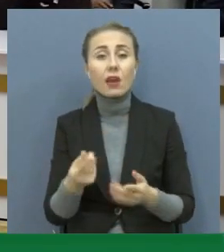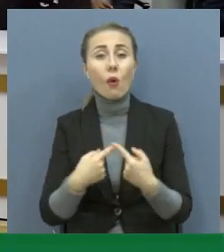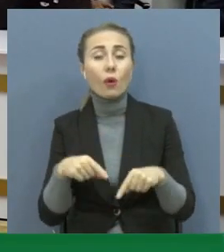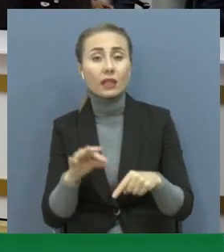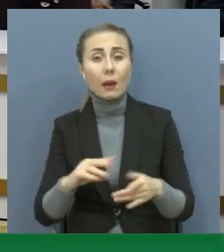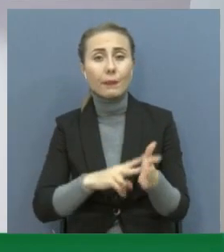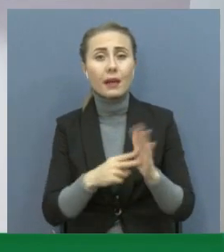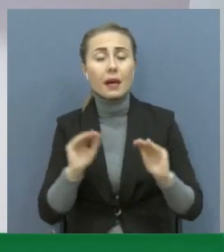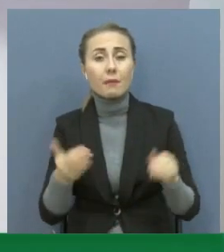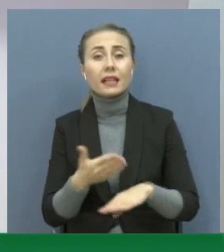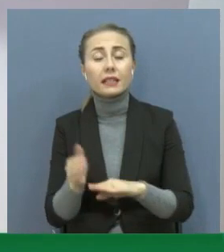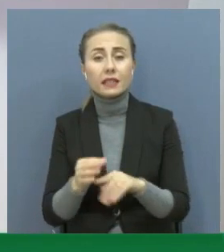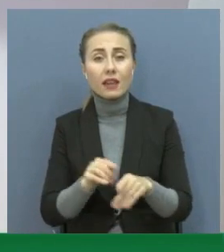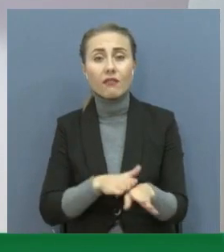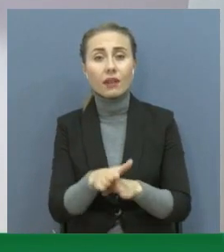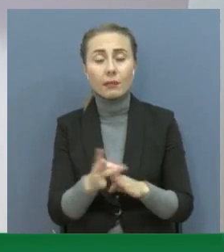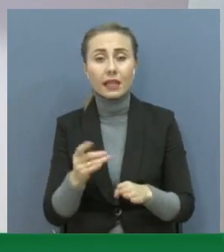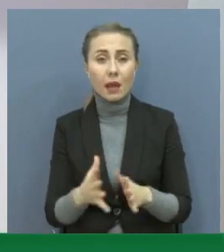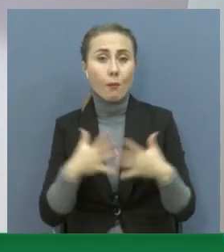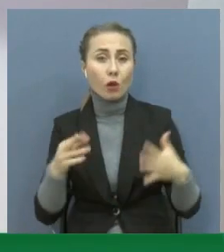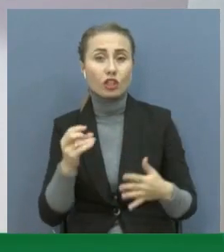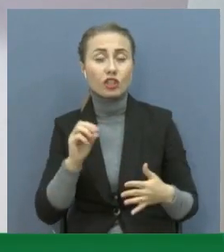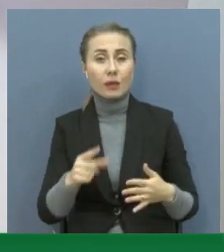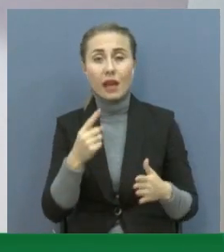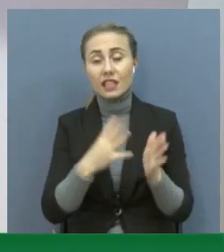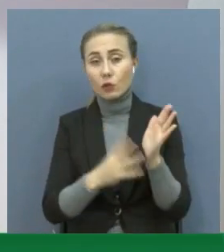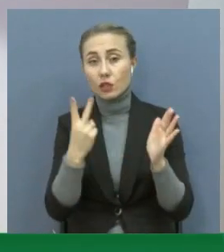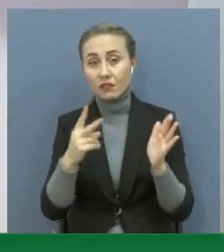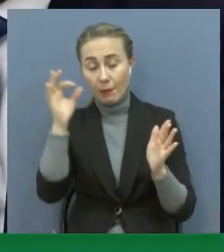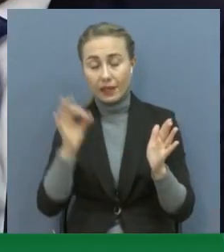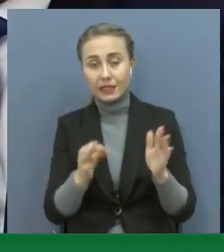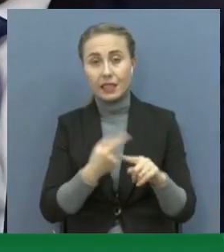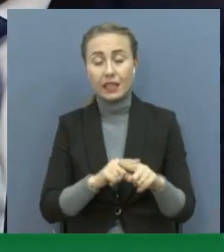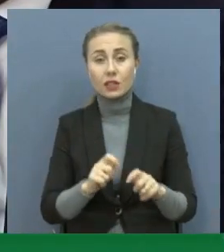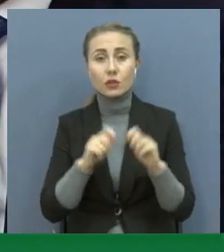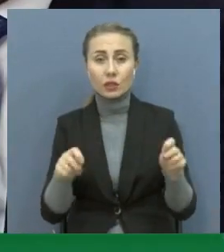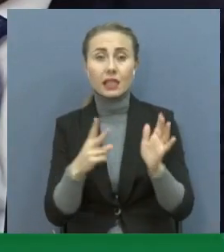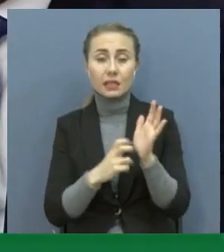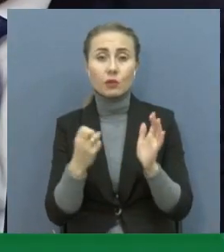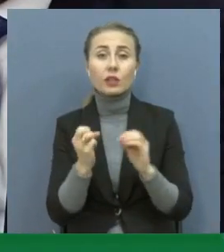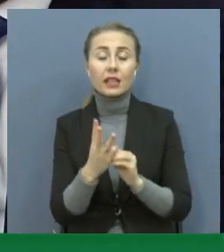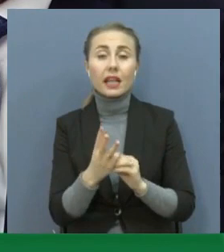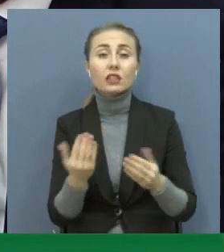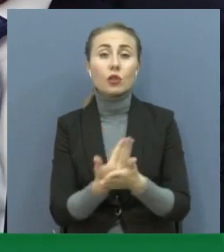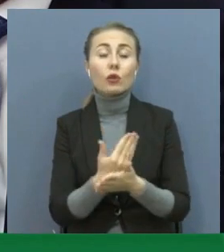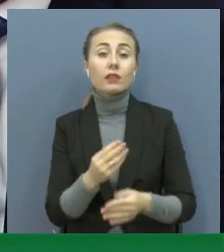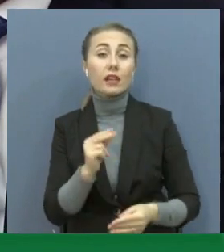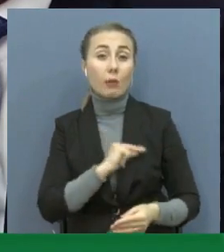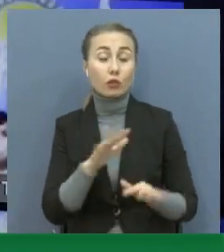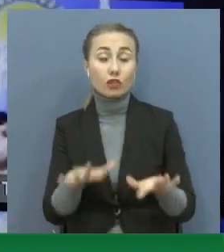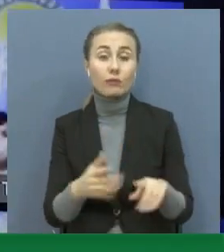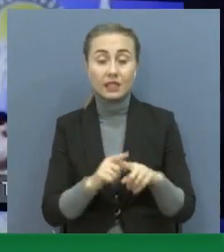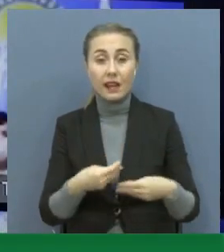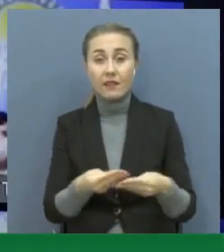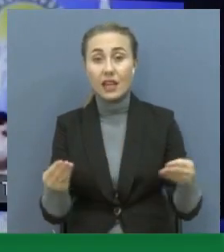органов, план микрокредитования выполнен более чем на 92%. Создано 713 новых рабочих мест.